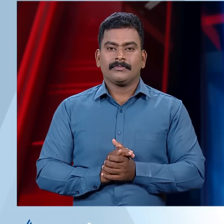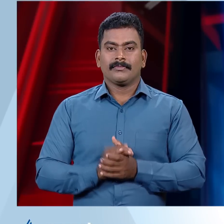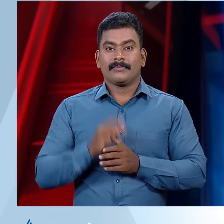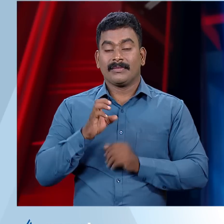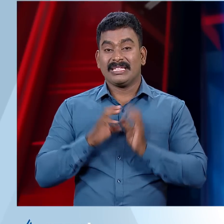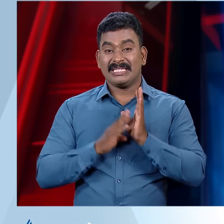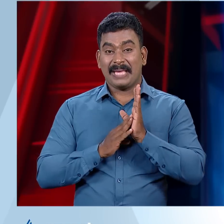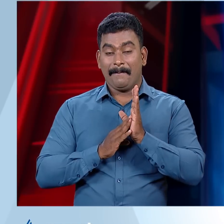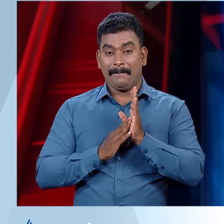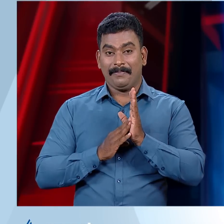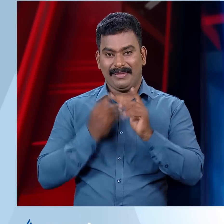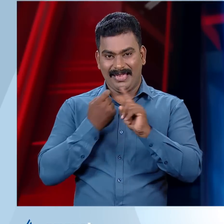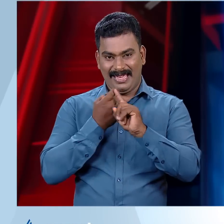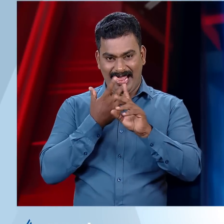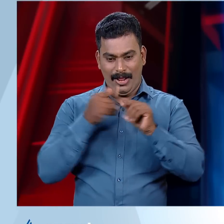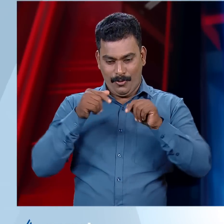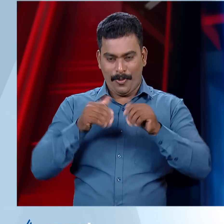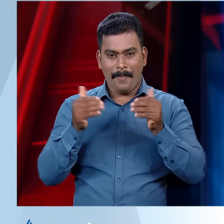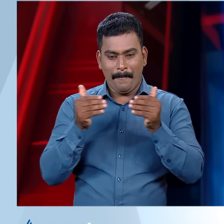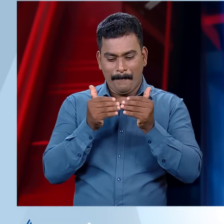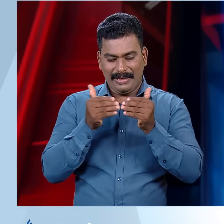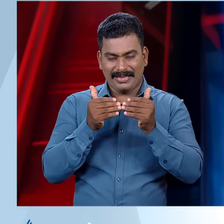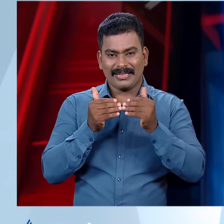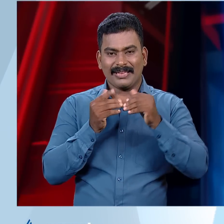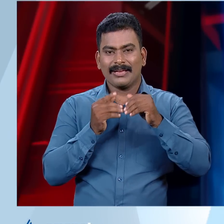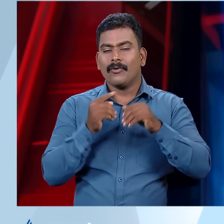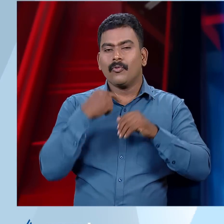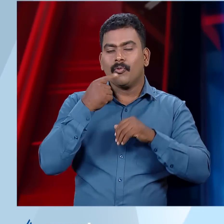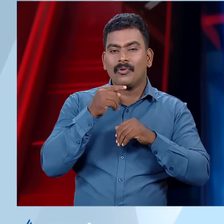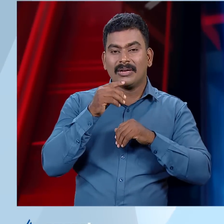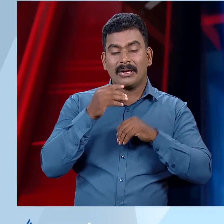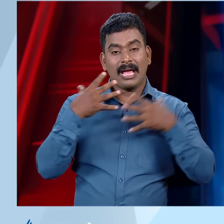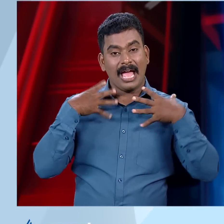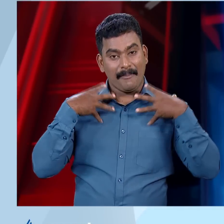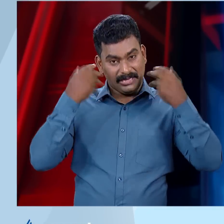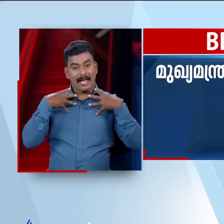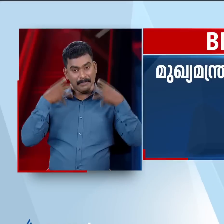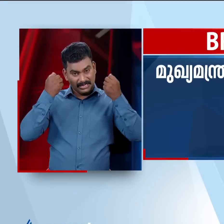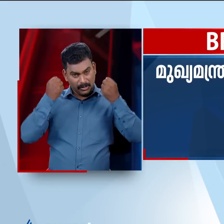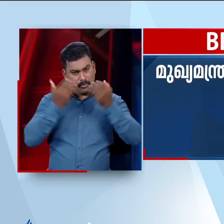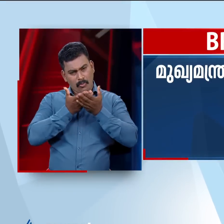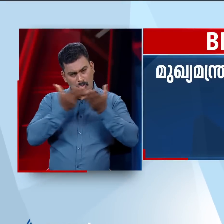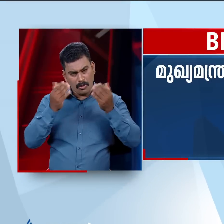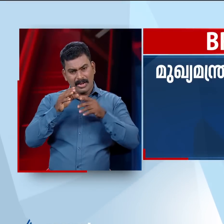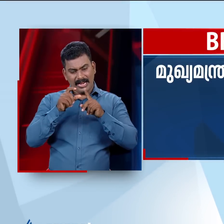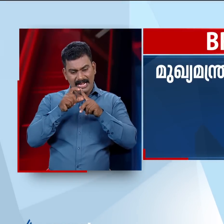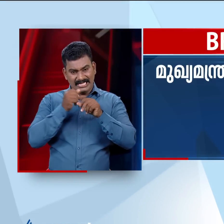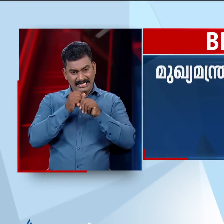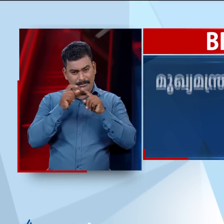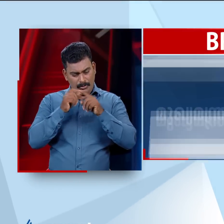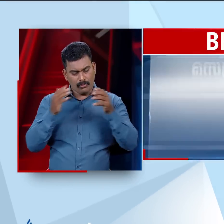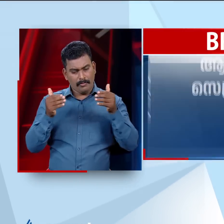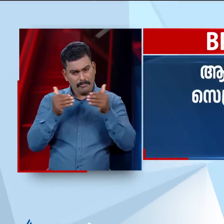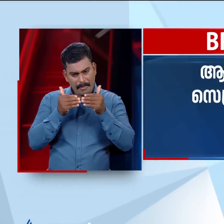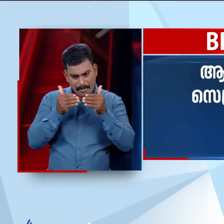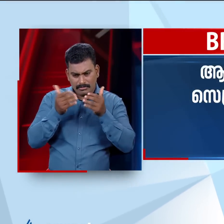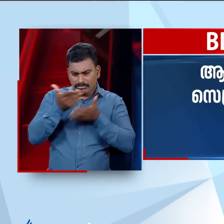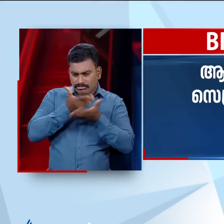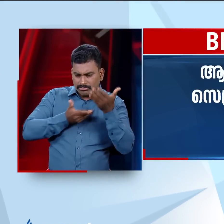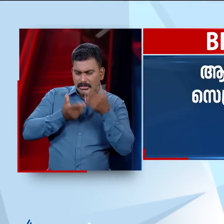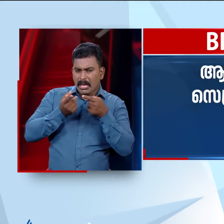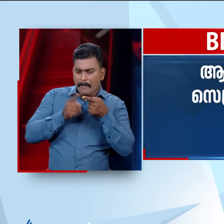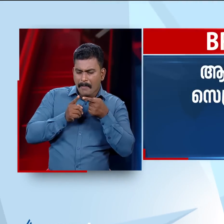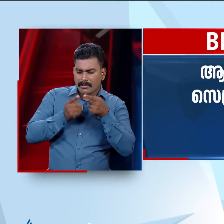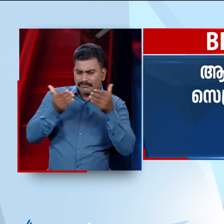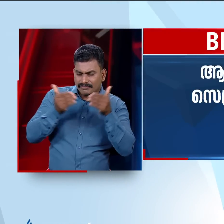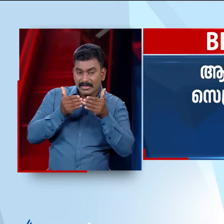മുഖ്യമന്ത്രി വിളിച്ച ഉന്നതതല യോഗം തിരുവനന്തപുരത്ത് തുടരുകയാണ്. ആരോഗ്യമന്ത്രി, ചീഫ് സെക്രട്ടറി, പോലീസ് മേധാവി അടക്കമുള്ളവർ യോഗത്തിൽ പങ്കെടുക്കുന്നുണ്ട്. വൈകിട്ട്